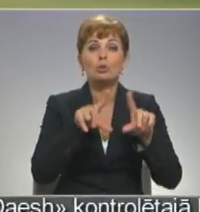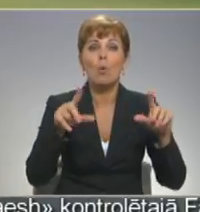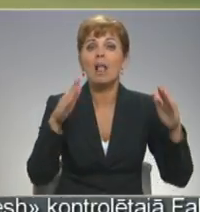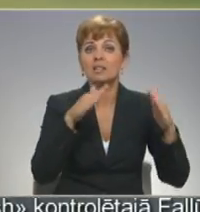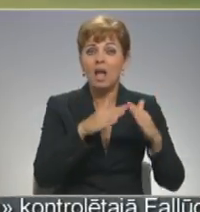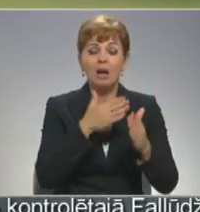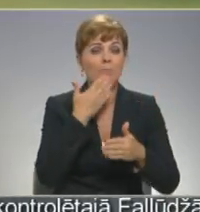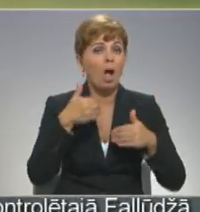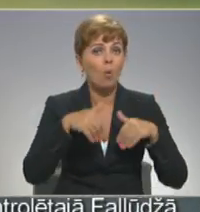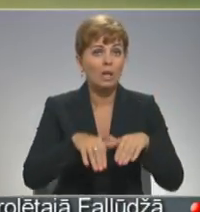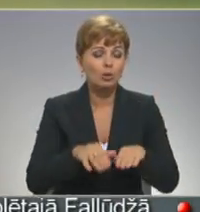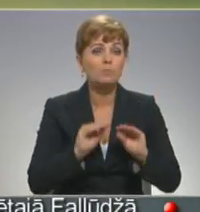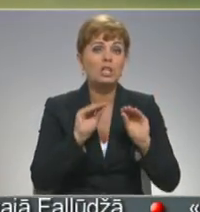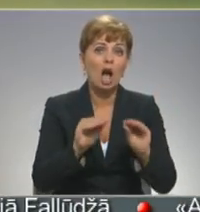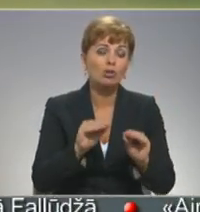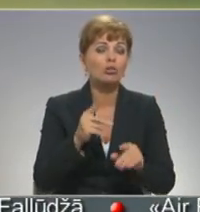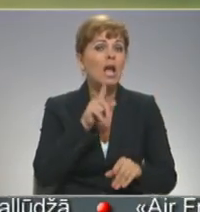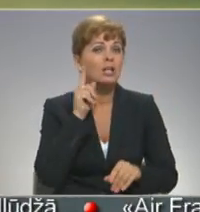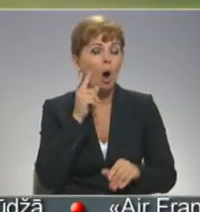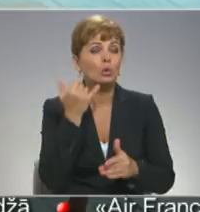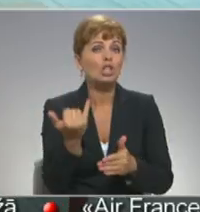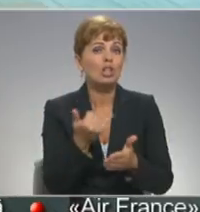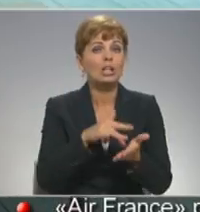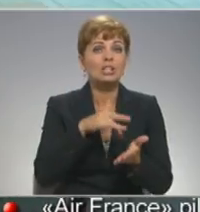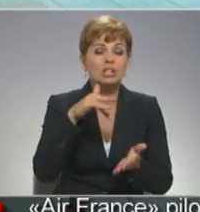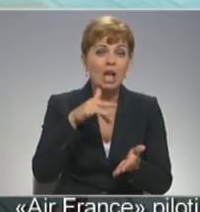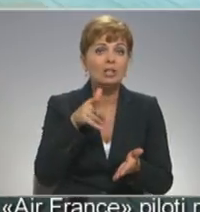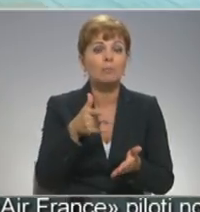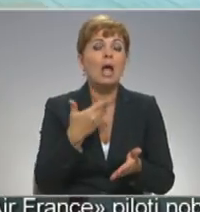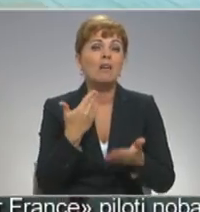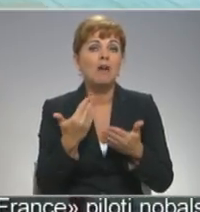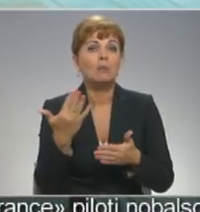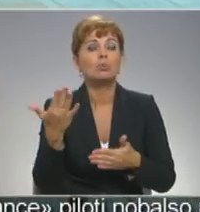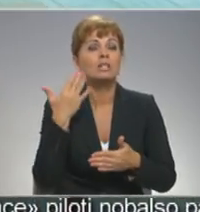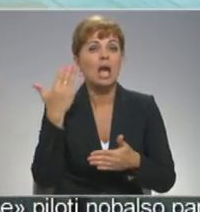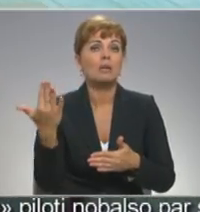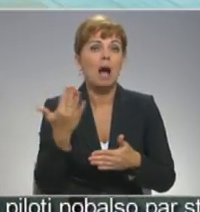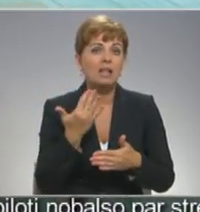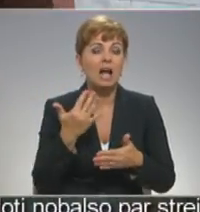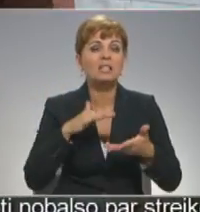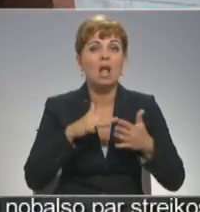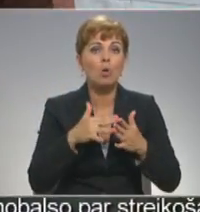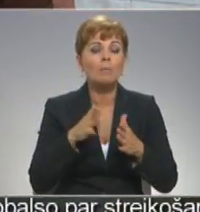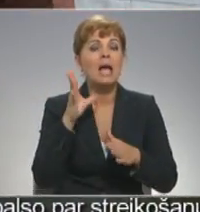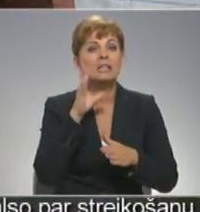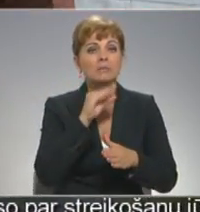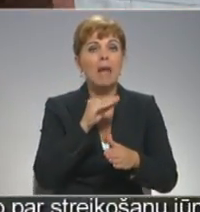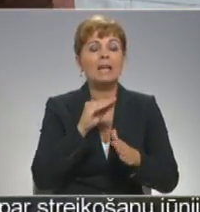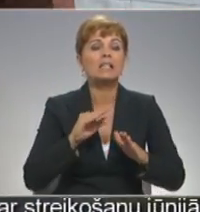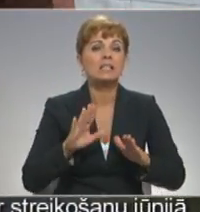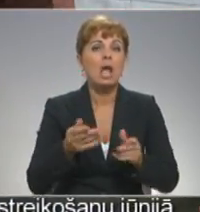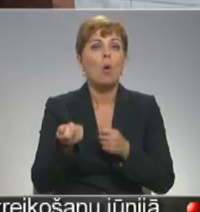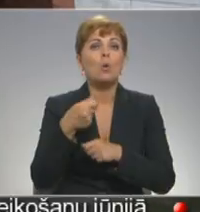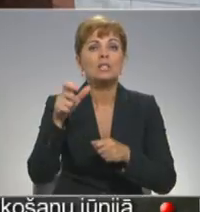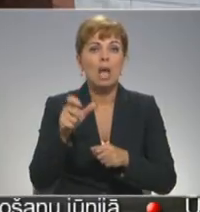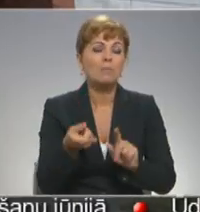lemts. Iespējas ierīkot jauniešu interešu centrus vai cerības, ka uz laukiem atnāks kāds veiksmīgs uzņēmējs un spējas pārveidot skolsēku